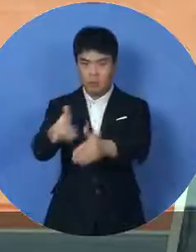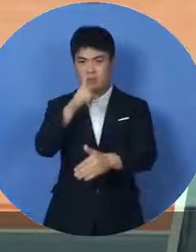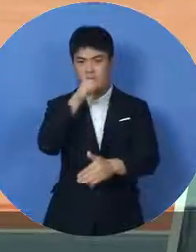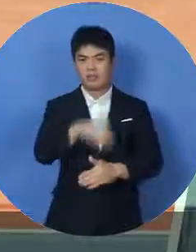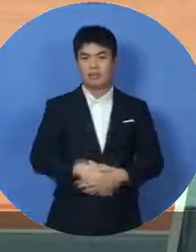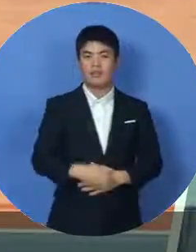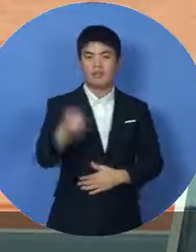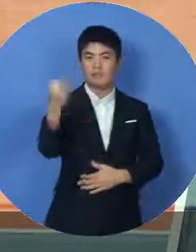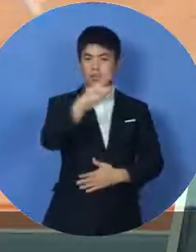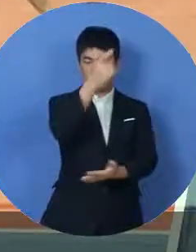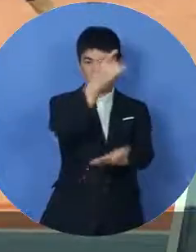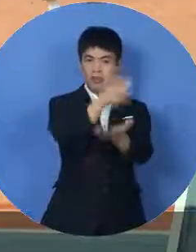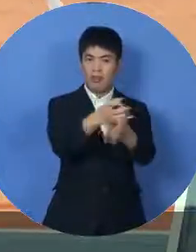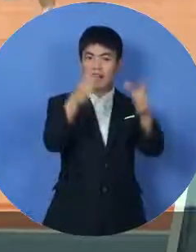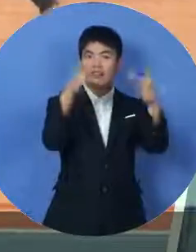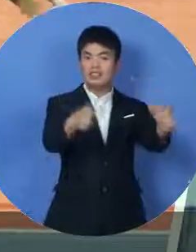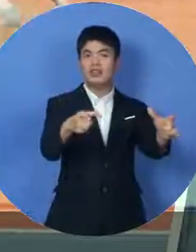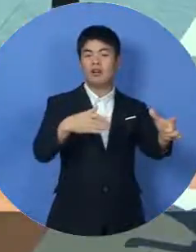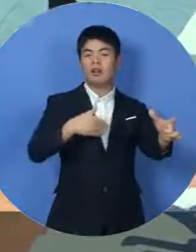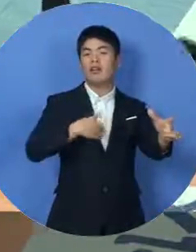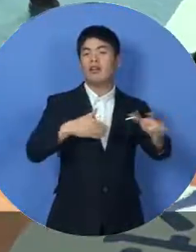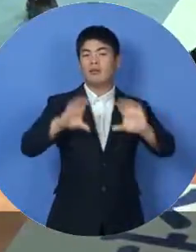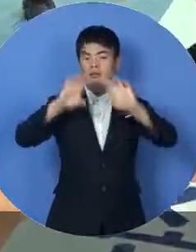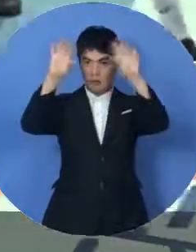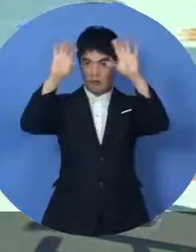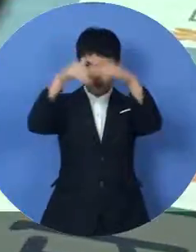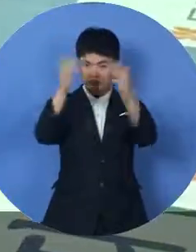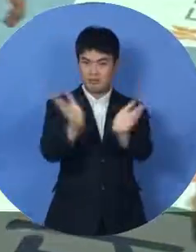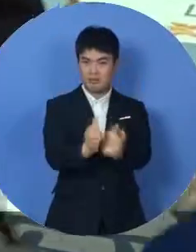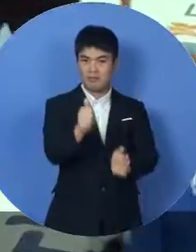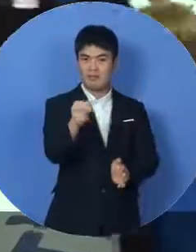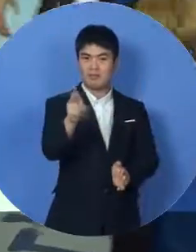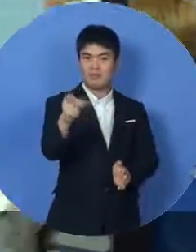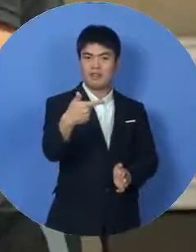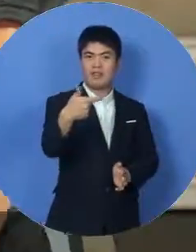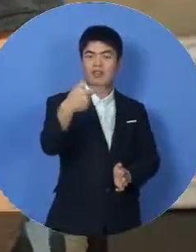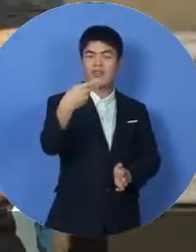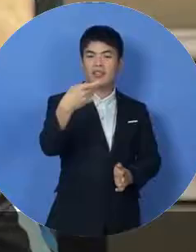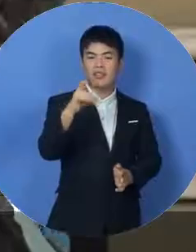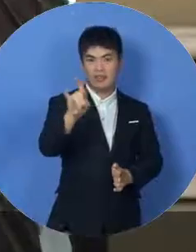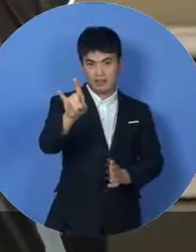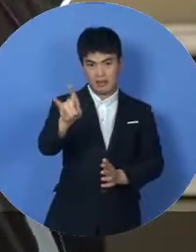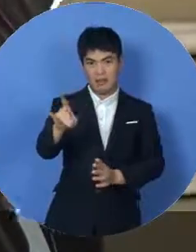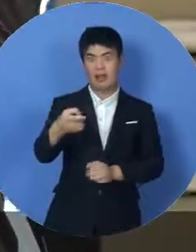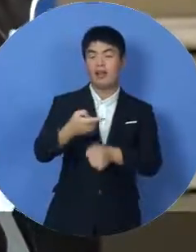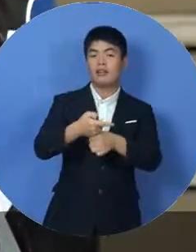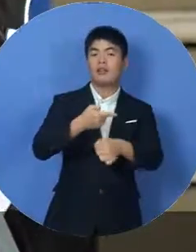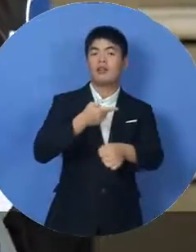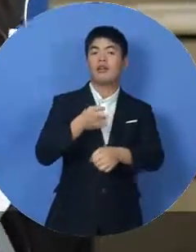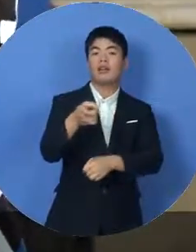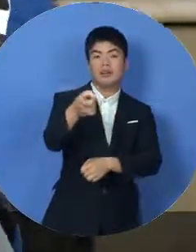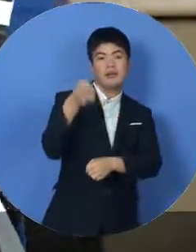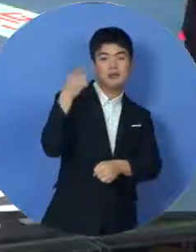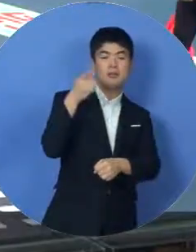한편 천안을 연고로 하는 현대캐피탈은 지난해 챔피언 우승팀으로 올해도 외국인 선수 교체 및